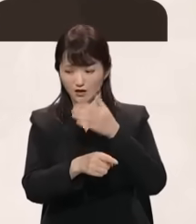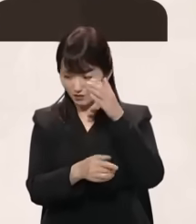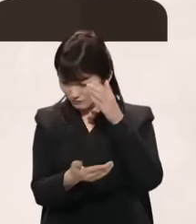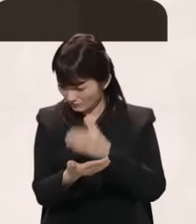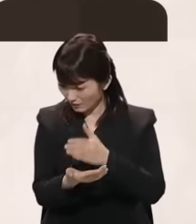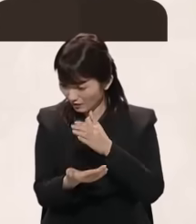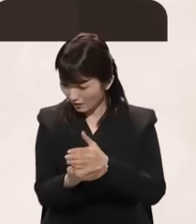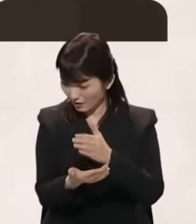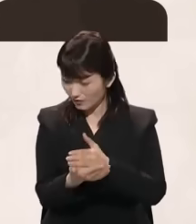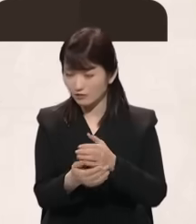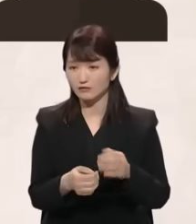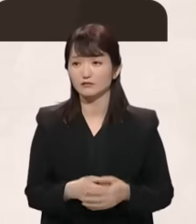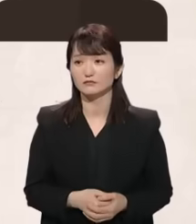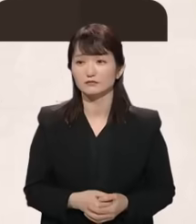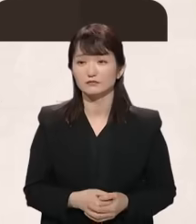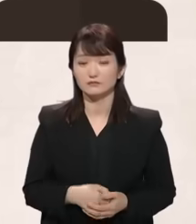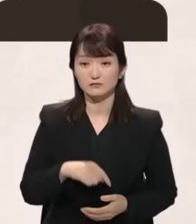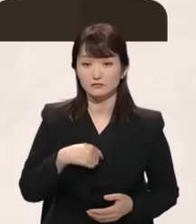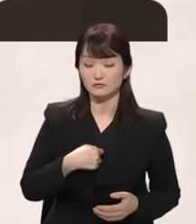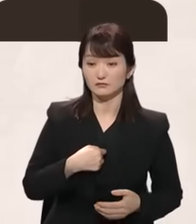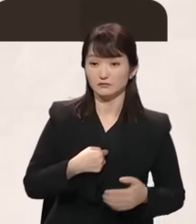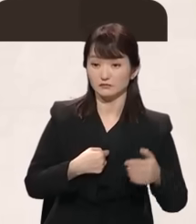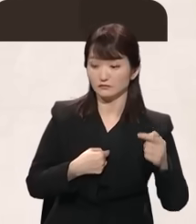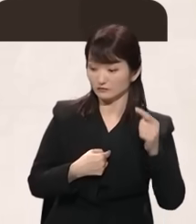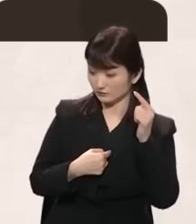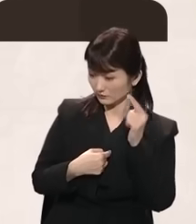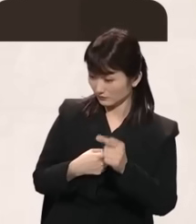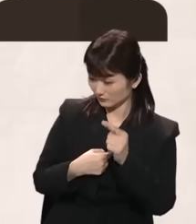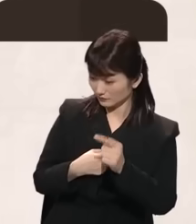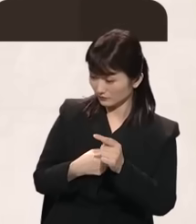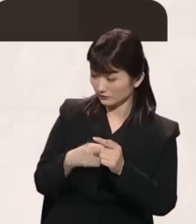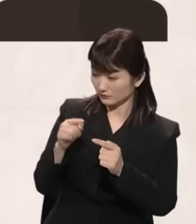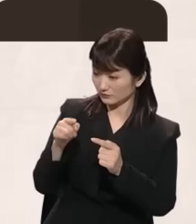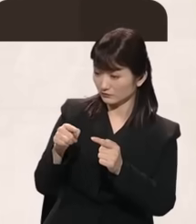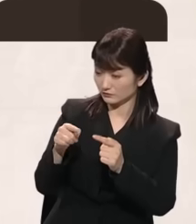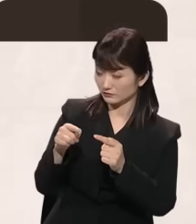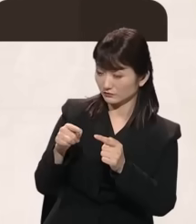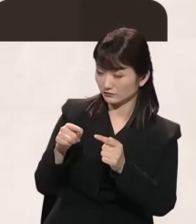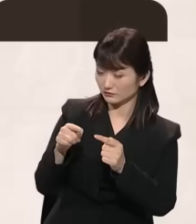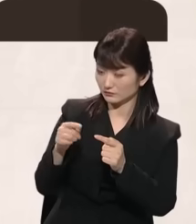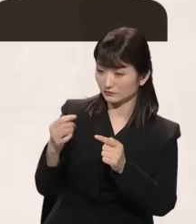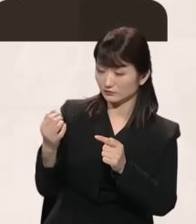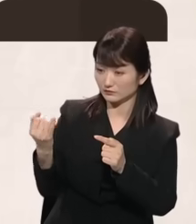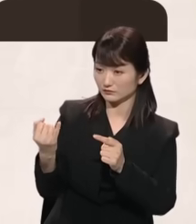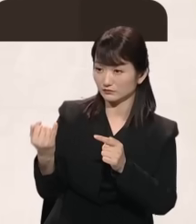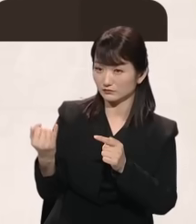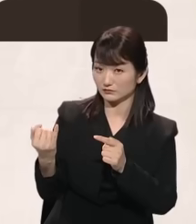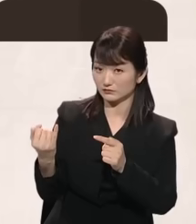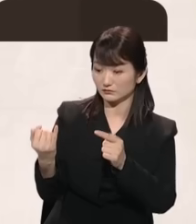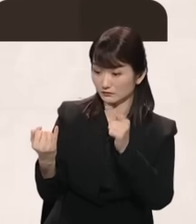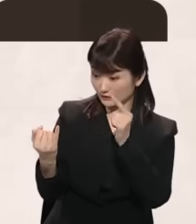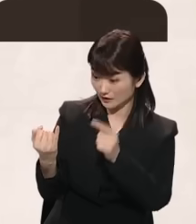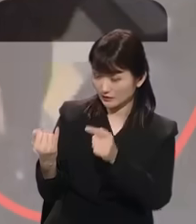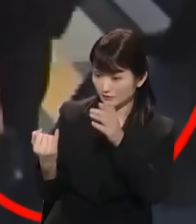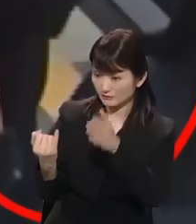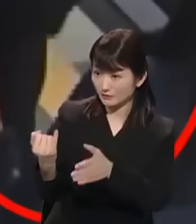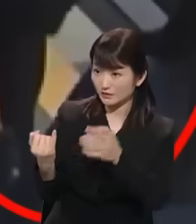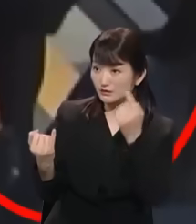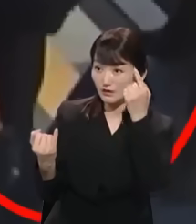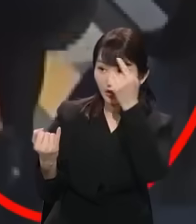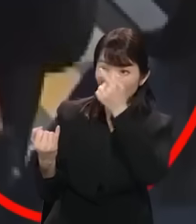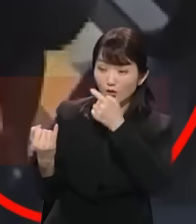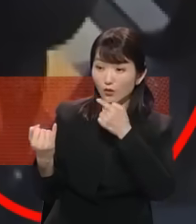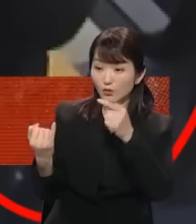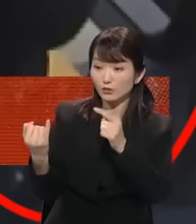된다면서이 자기도 이렇게 손가락을 들기 들었답니다 그런데 하필 이렇게 손가락을 들어서 이게 이렇게 하면 안 된다라고 하는데 얼굴을들이